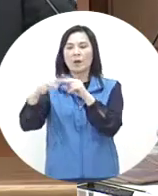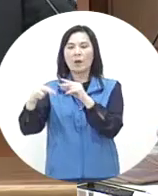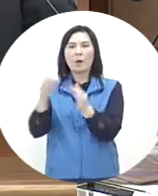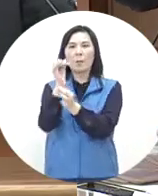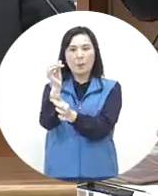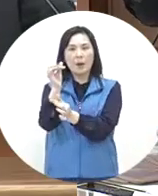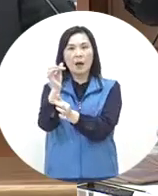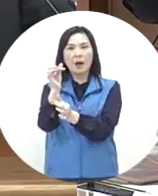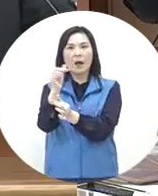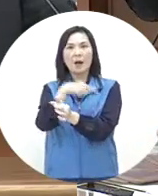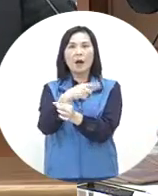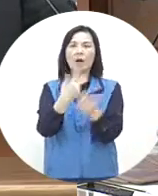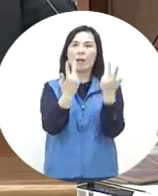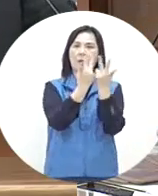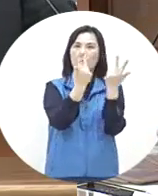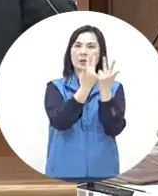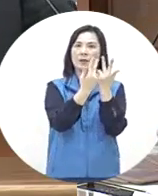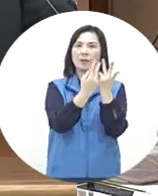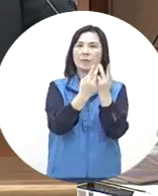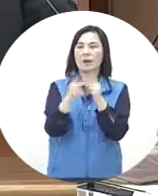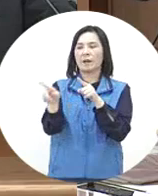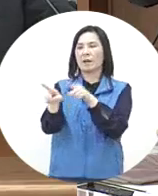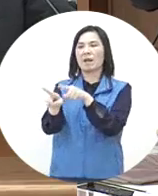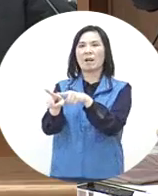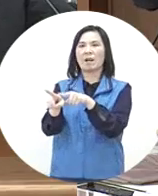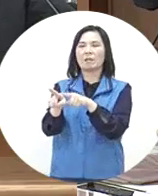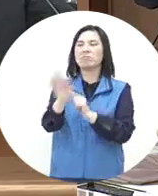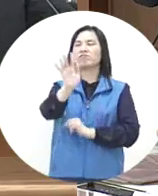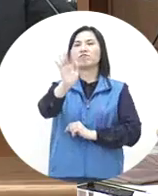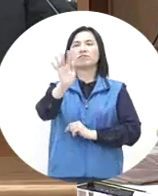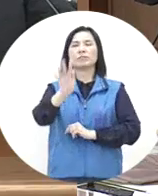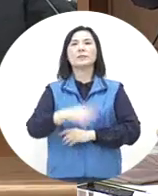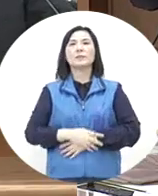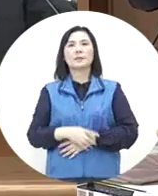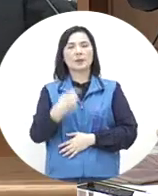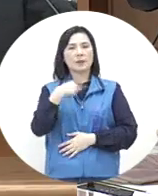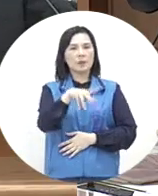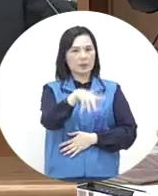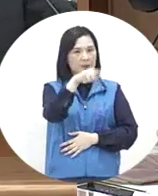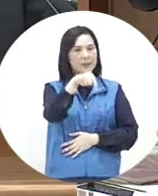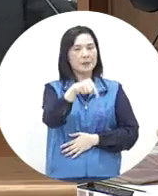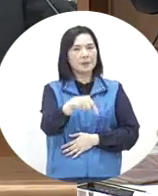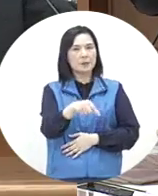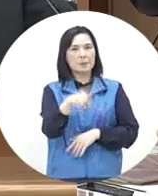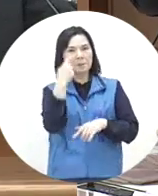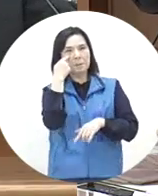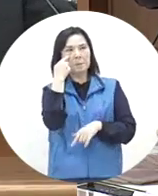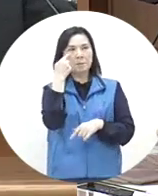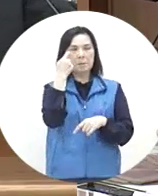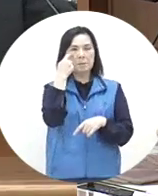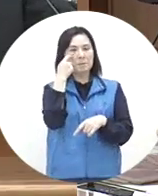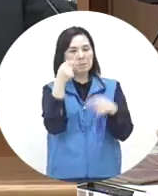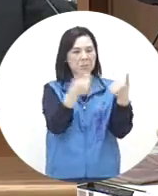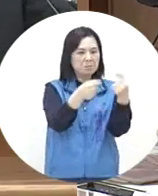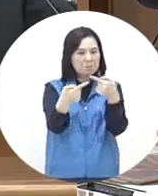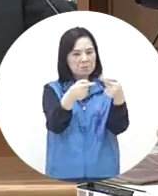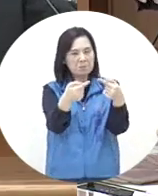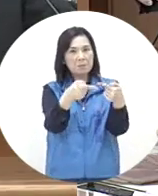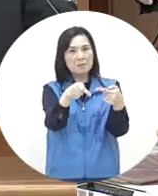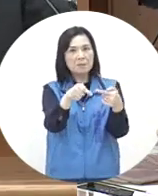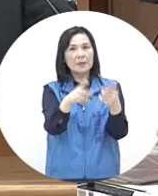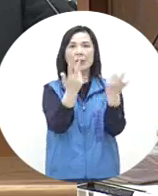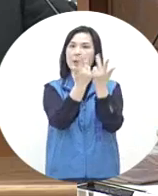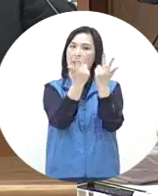后，我们新北市再来跟着做，我们其实可以先去评估，齁，有关于这个新北市相关